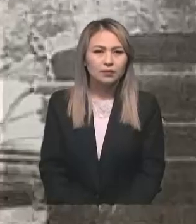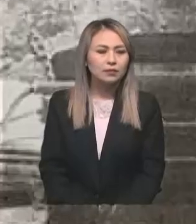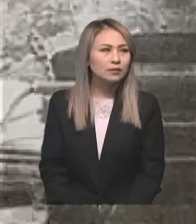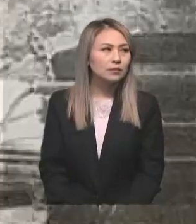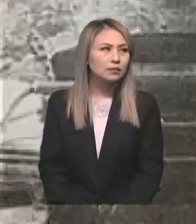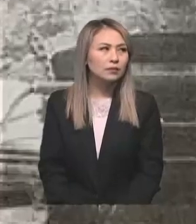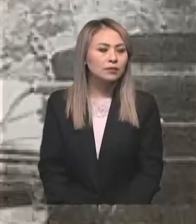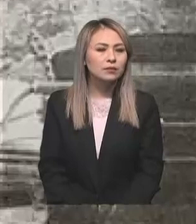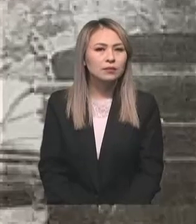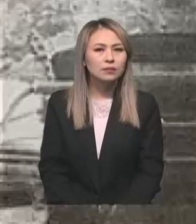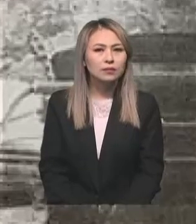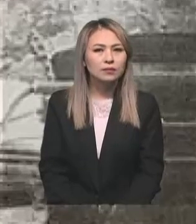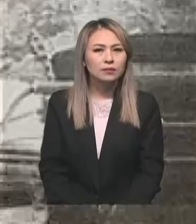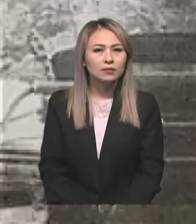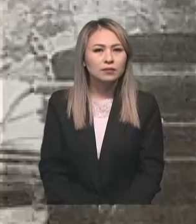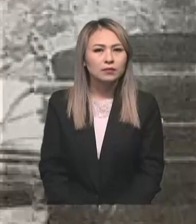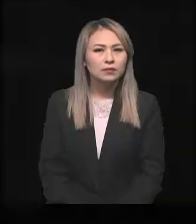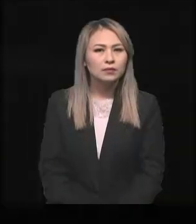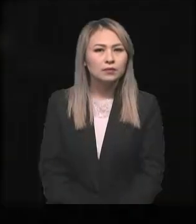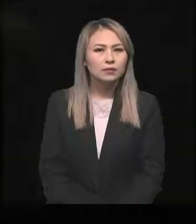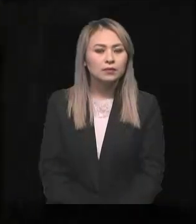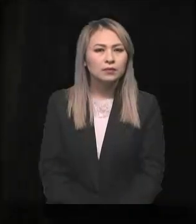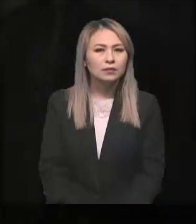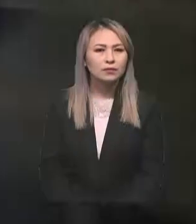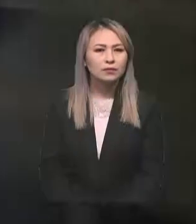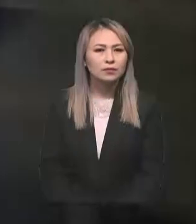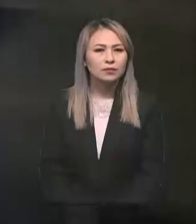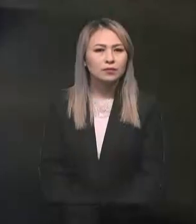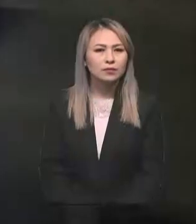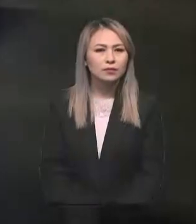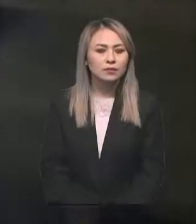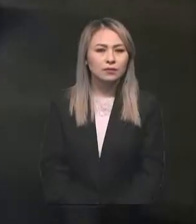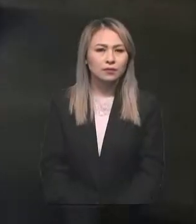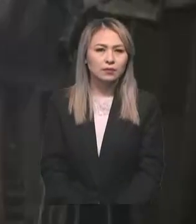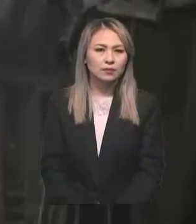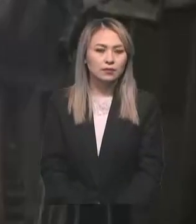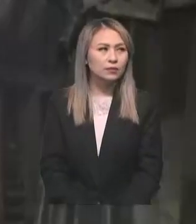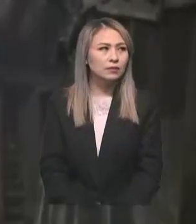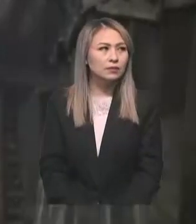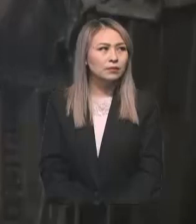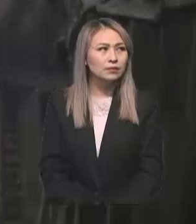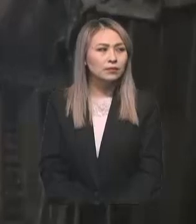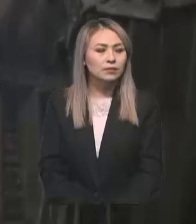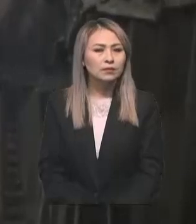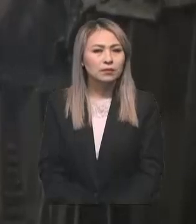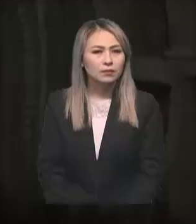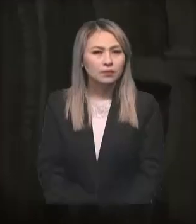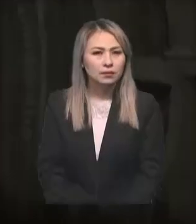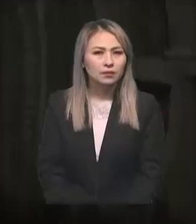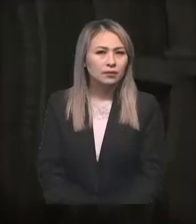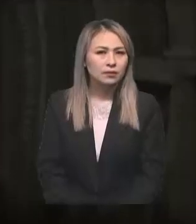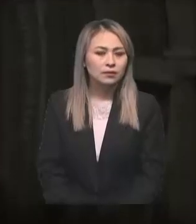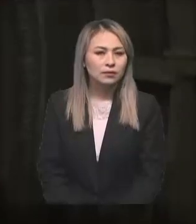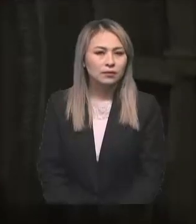Задачи, стоящие перед наукой в Казахстане, поистине бескрайние. Даже при своей современной, еще далеко не полной